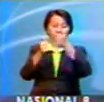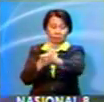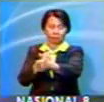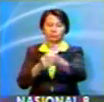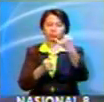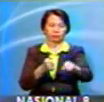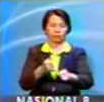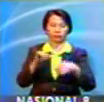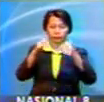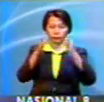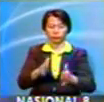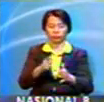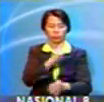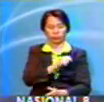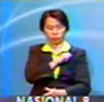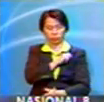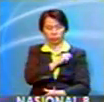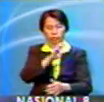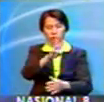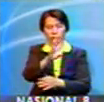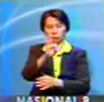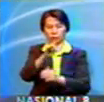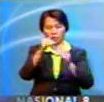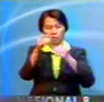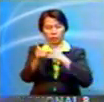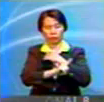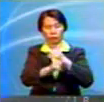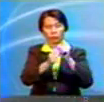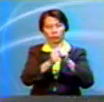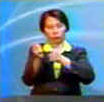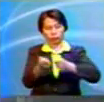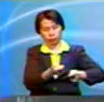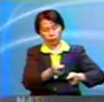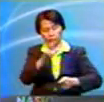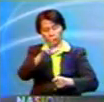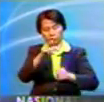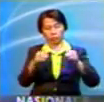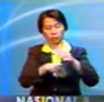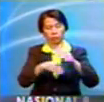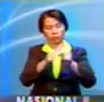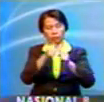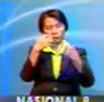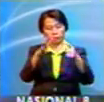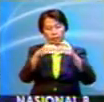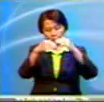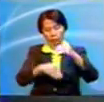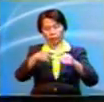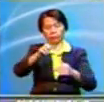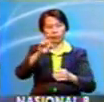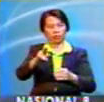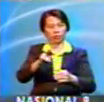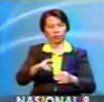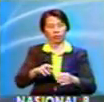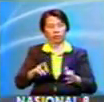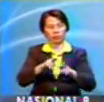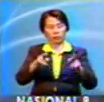Moore. Pemain kelahiran Spanyol ini membenam 69 pukulan, 3 di bawah par untuk catatan terkumpul 14 di bawah par.